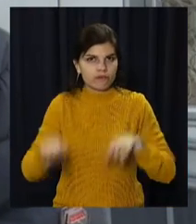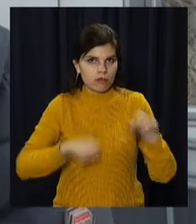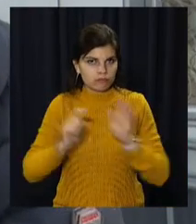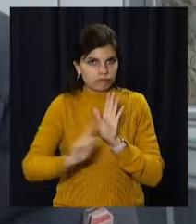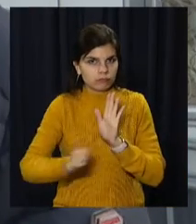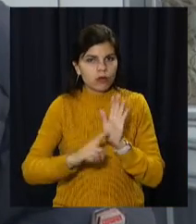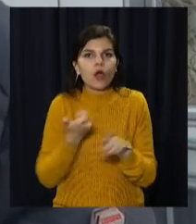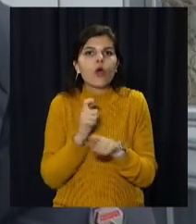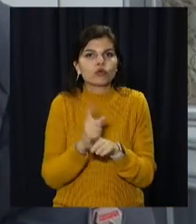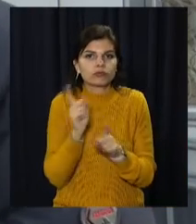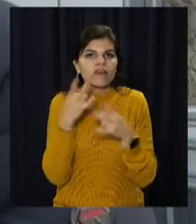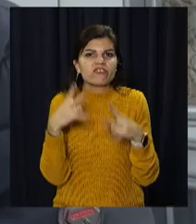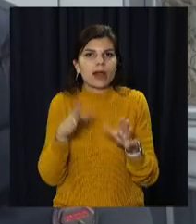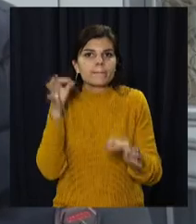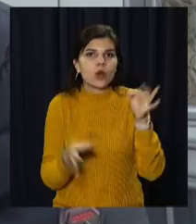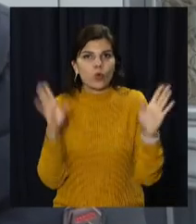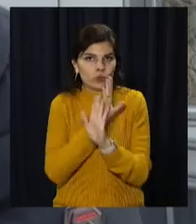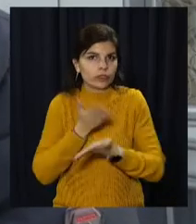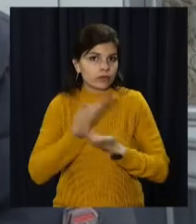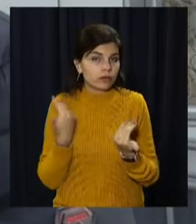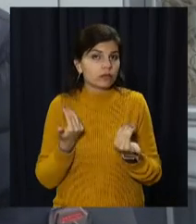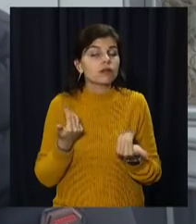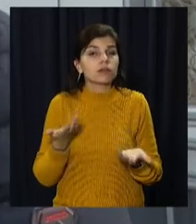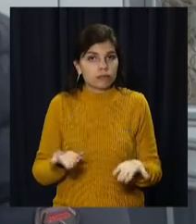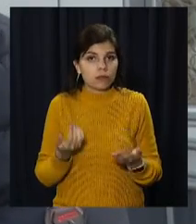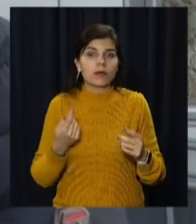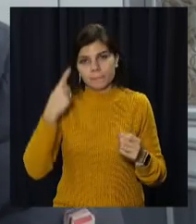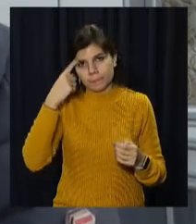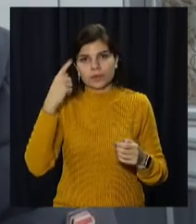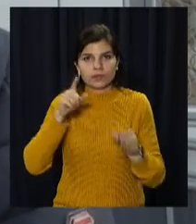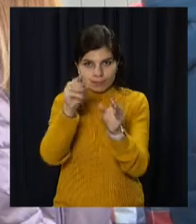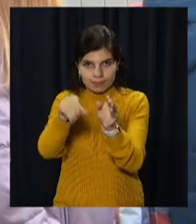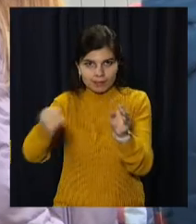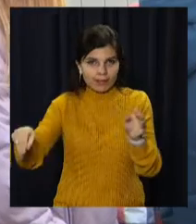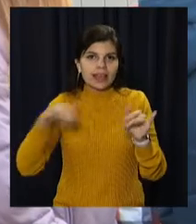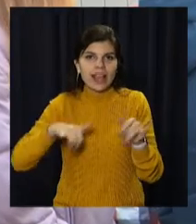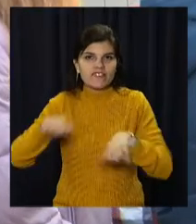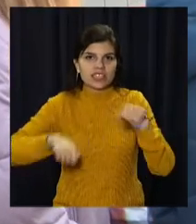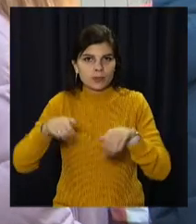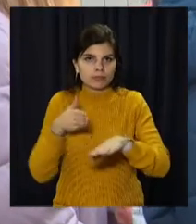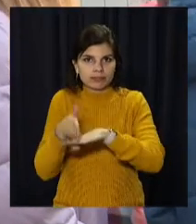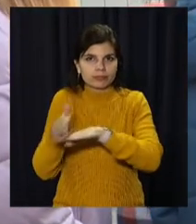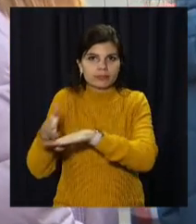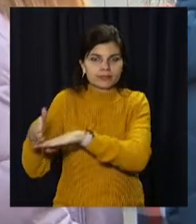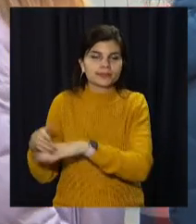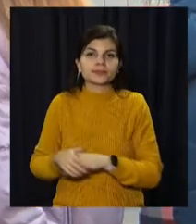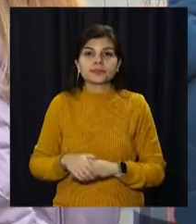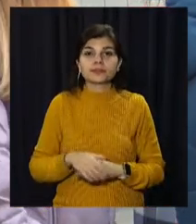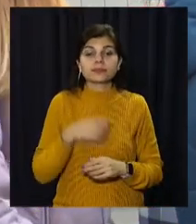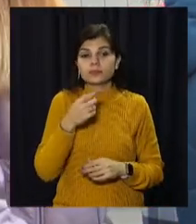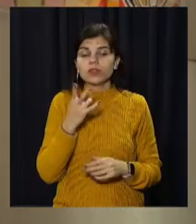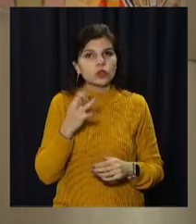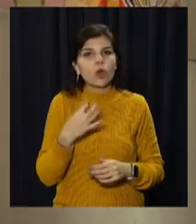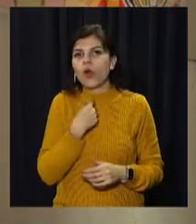екологічні. От тому і хотіли поставити велопарковку, щоб в нашому місті це чувствовалося. Проте проєкт велопарковки не набрав